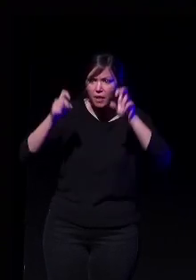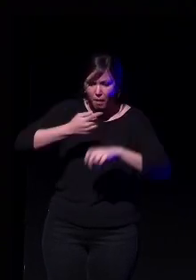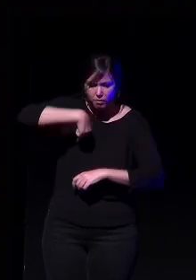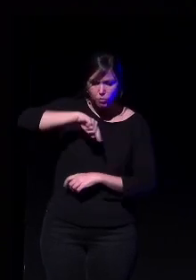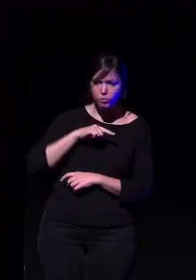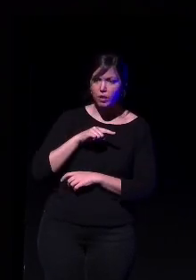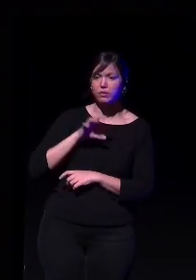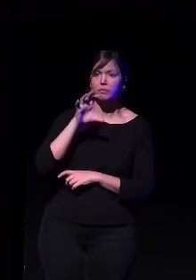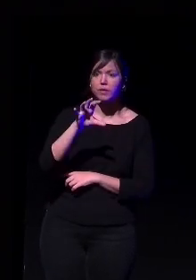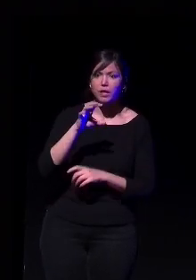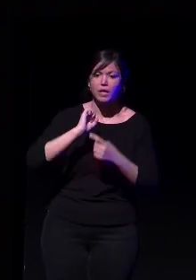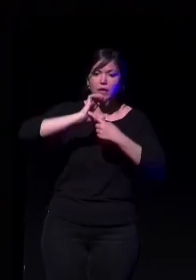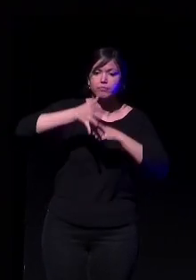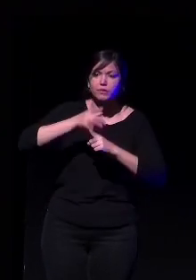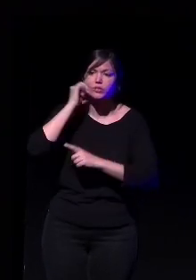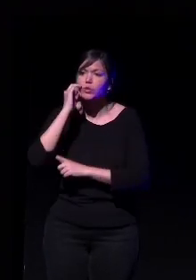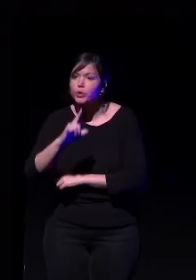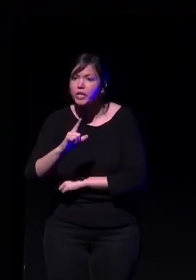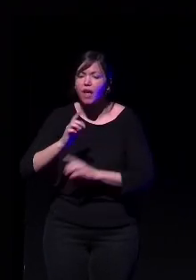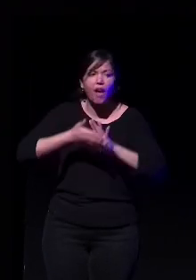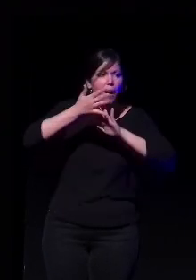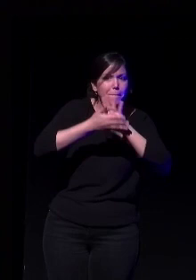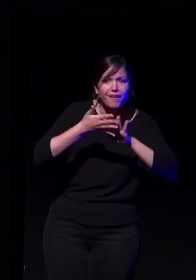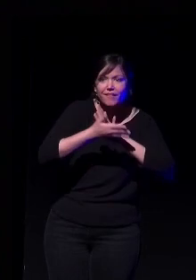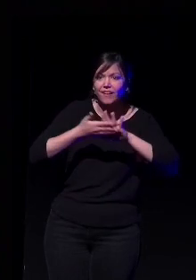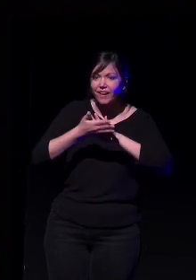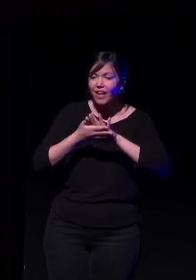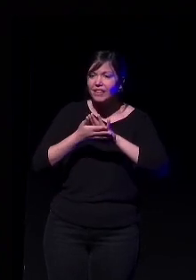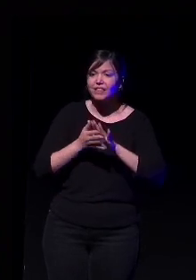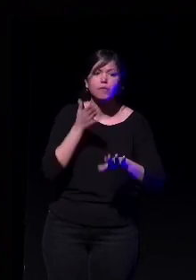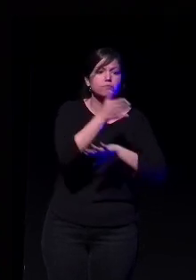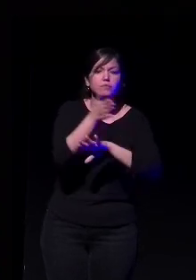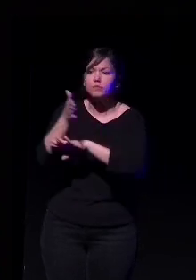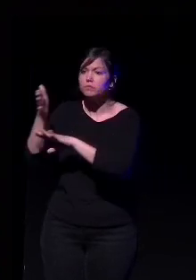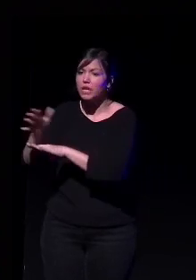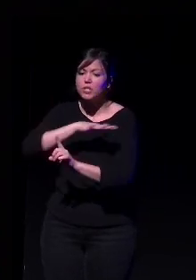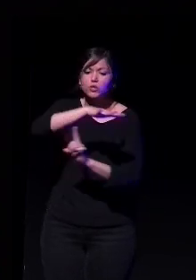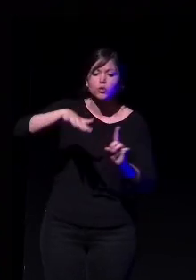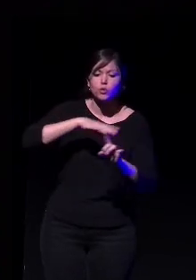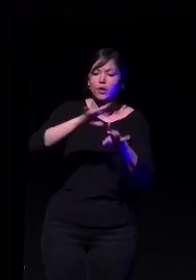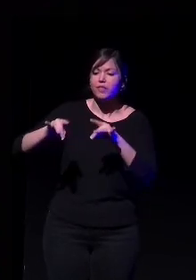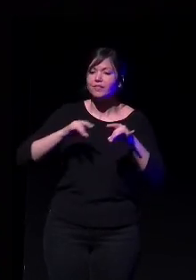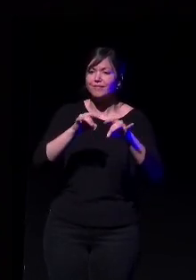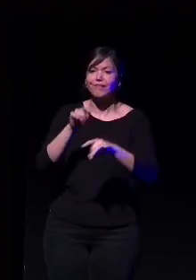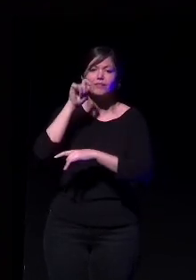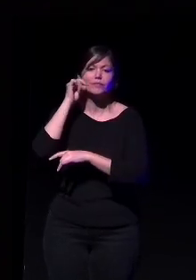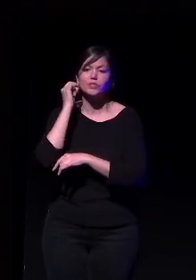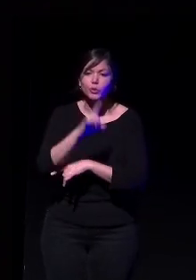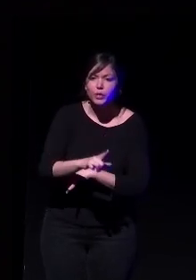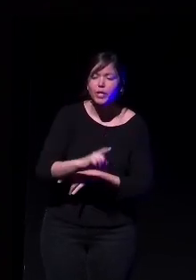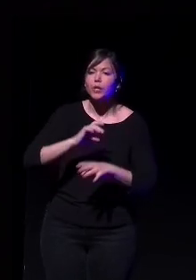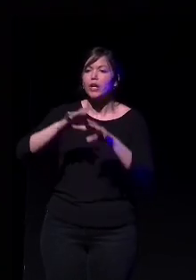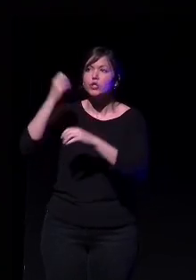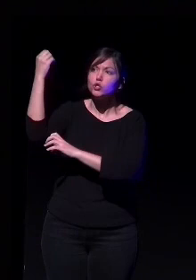que ha parlat és de comarques gironines, el que ha parlat és de les destinacions de les comarques gironines, de sol, de platja,